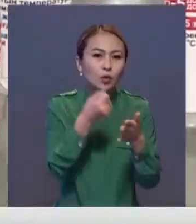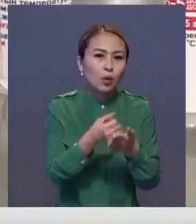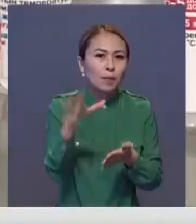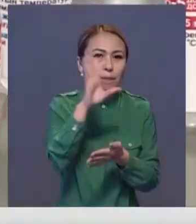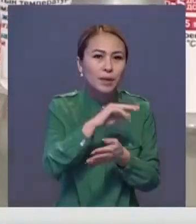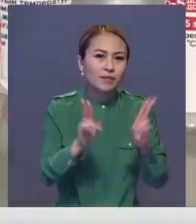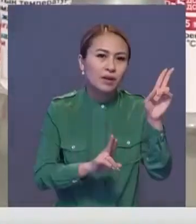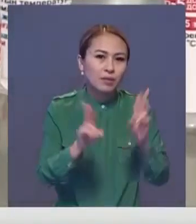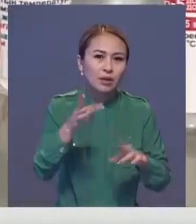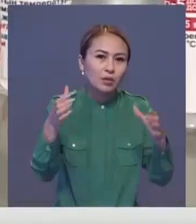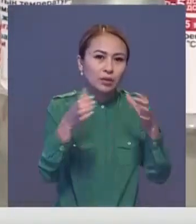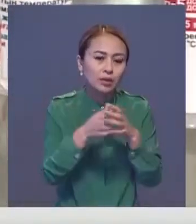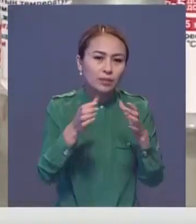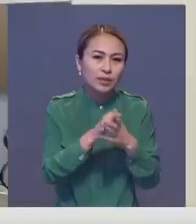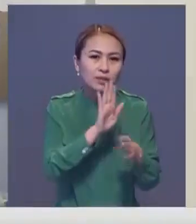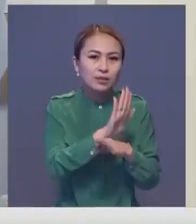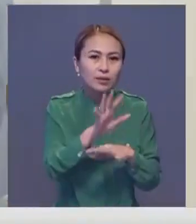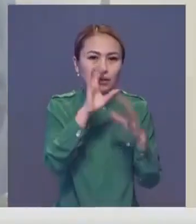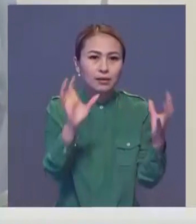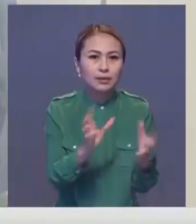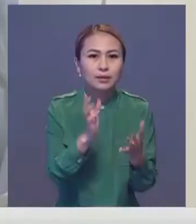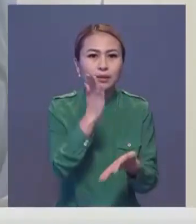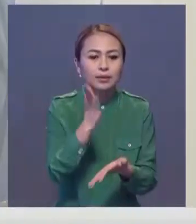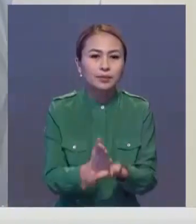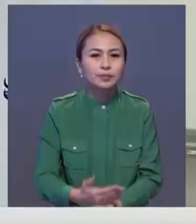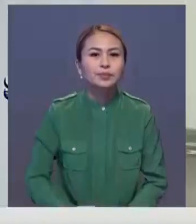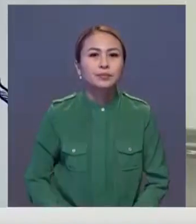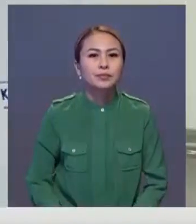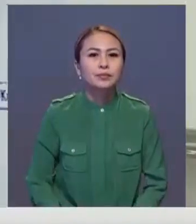барлық санитарлық, фармакологиялық талаптар сақталады.